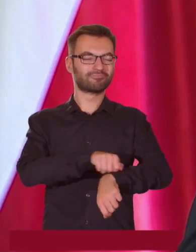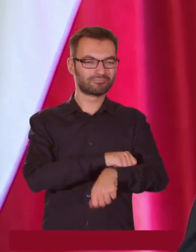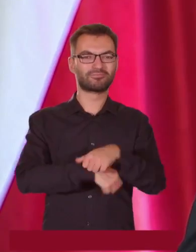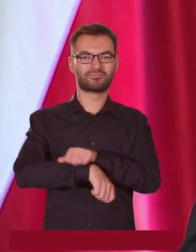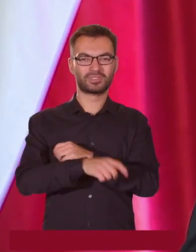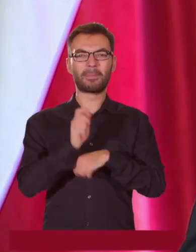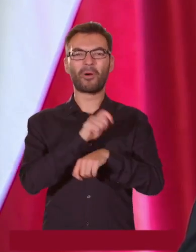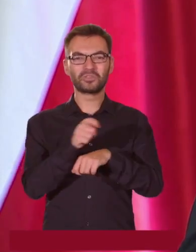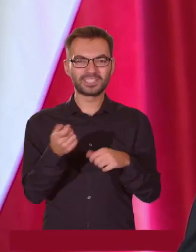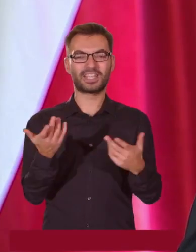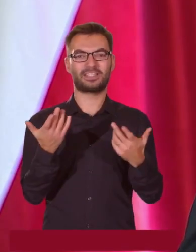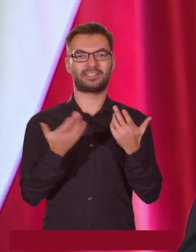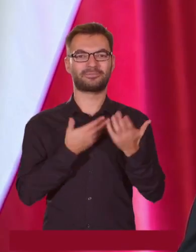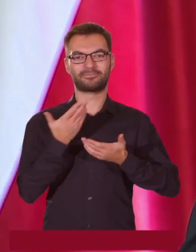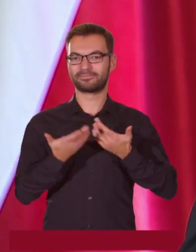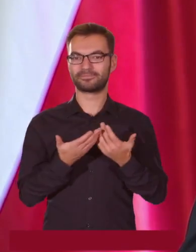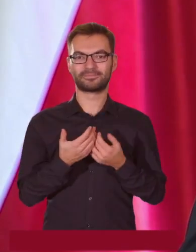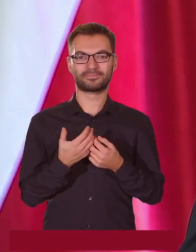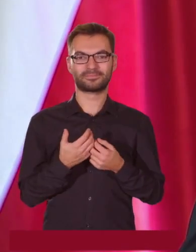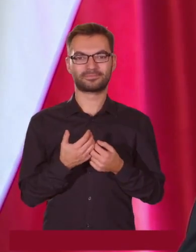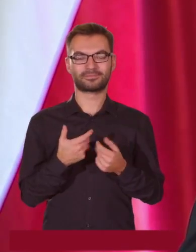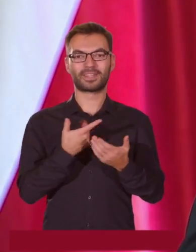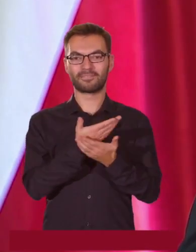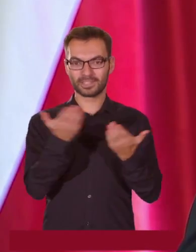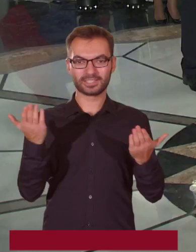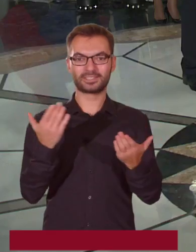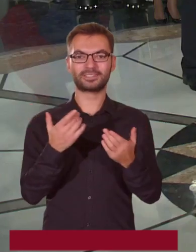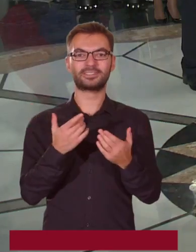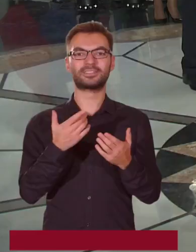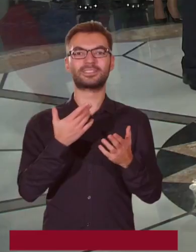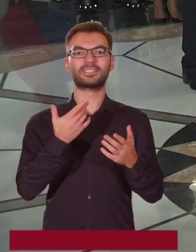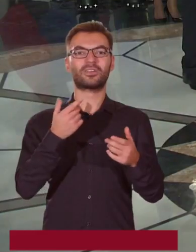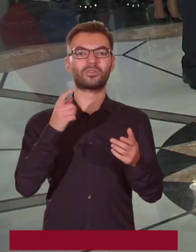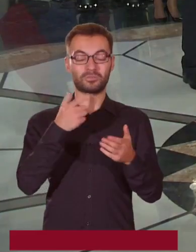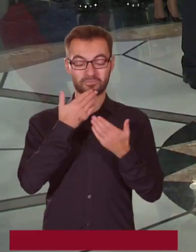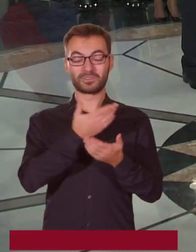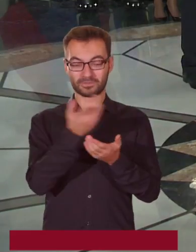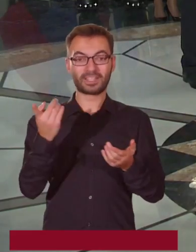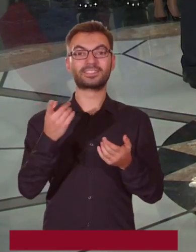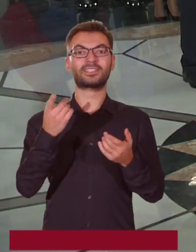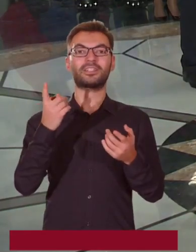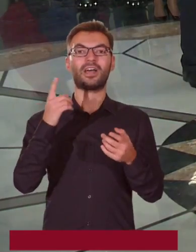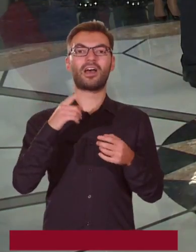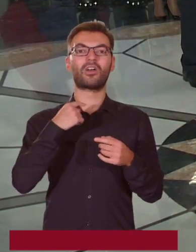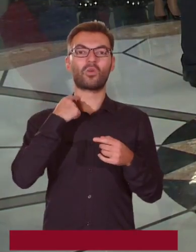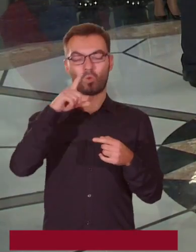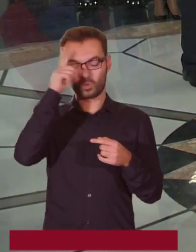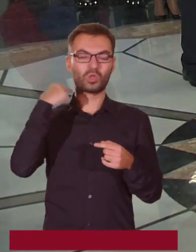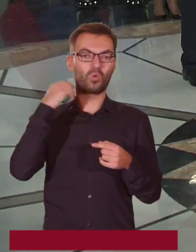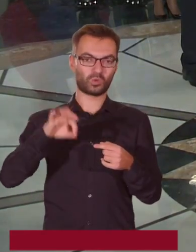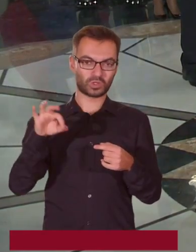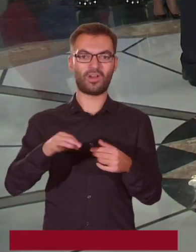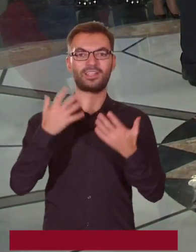spowodowaliście państwo, że wyborcy na państwa oddali głos, że postanowili państwu zaufać.